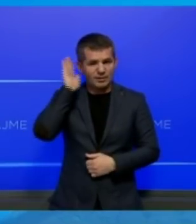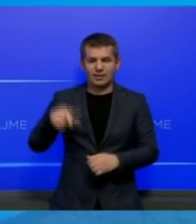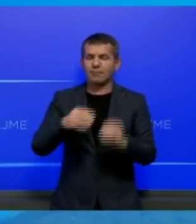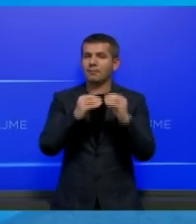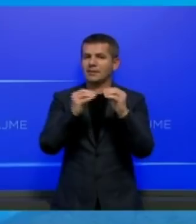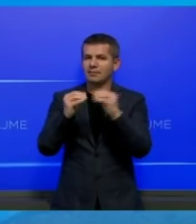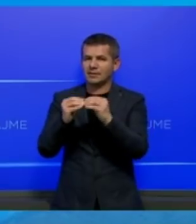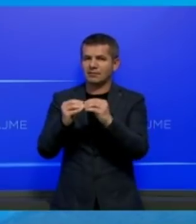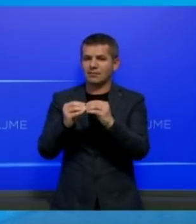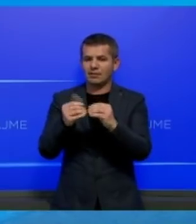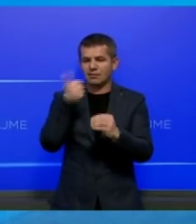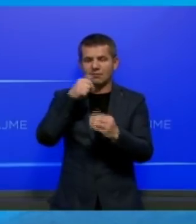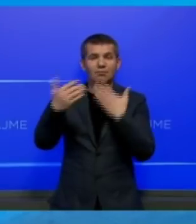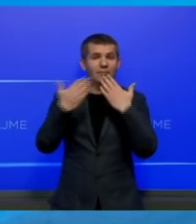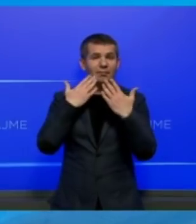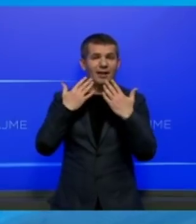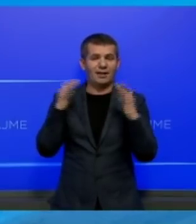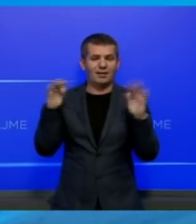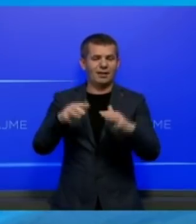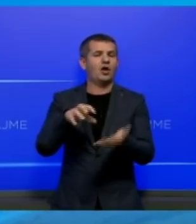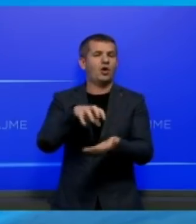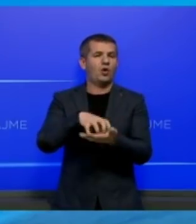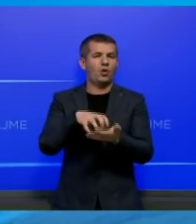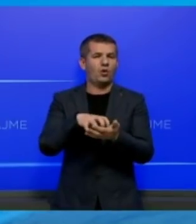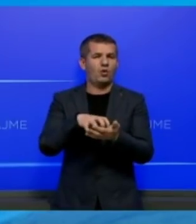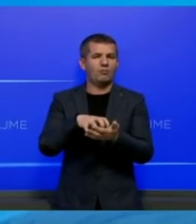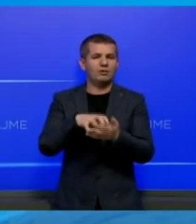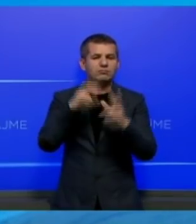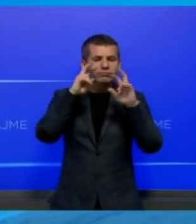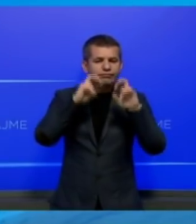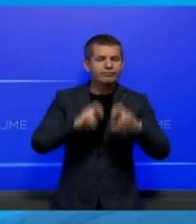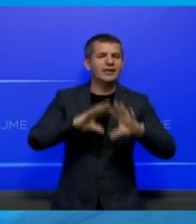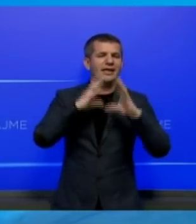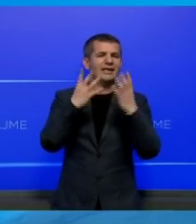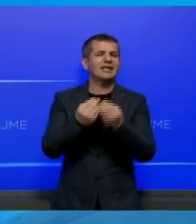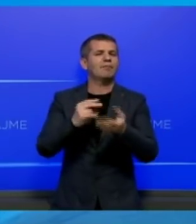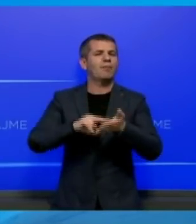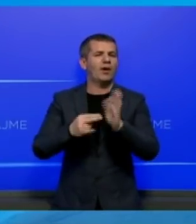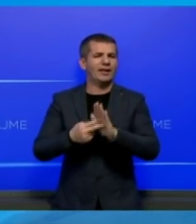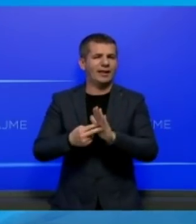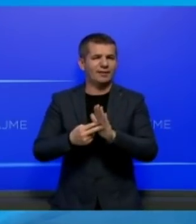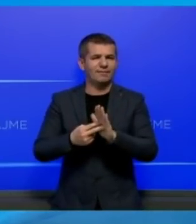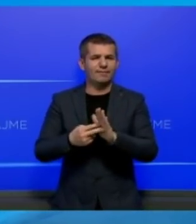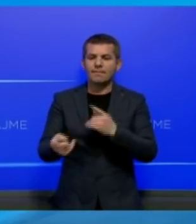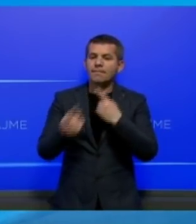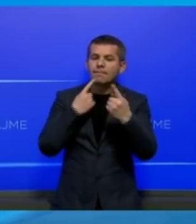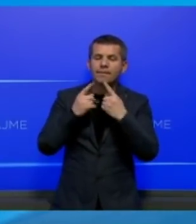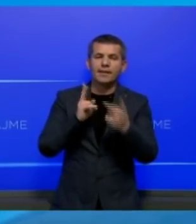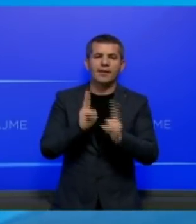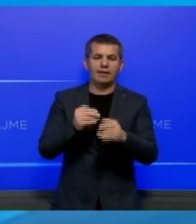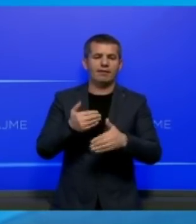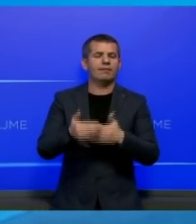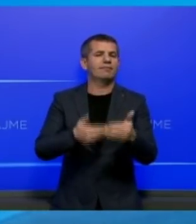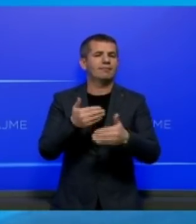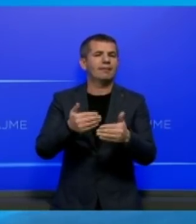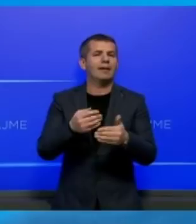Bislimi në tryezën organizuar nga grupi për studime juridike e politike ku diskutua ecuria dialogut